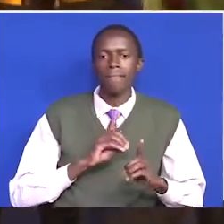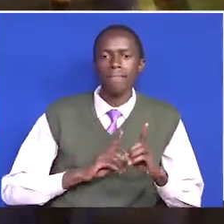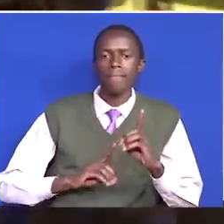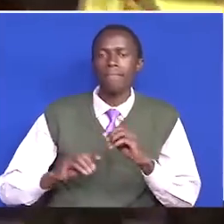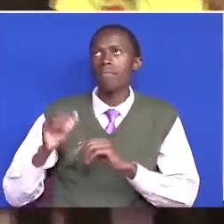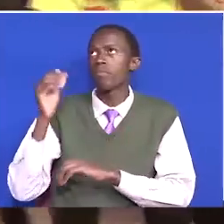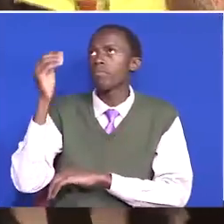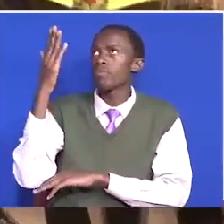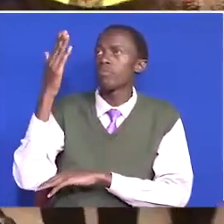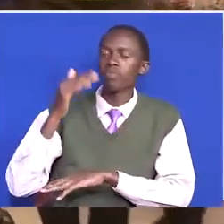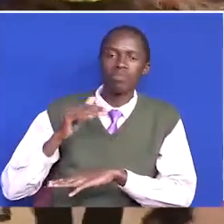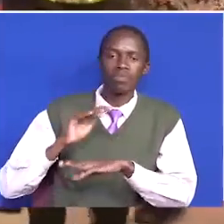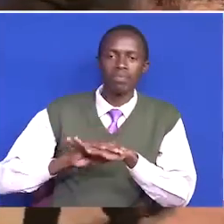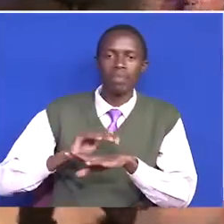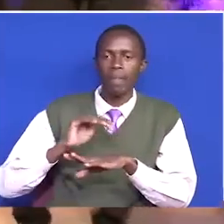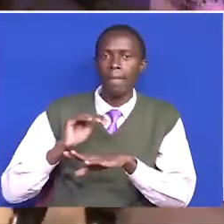Mwema